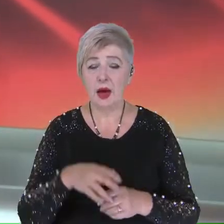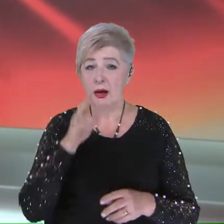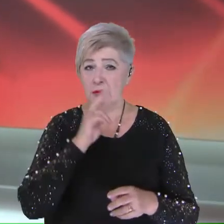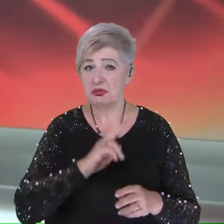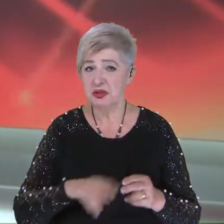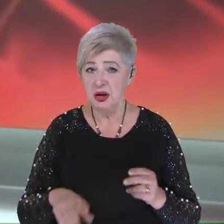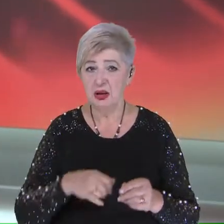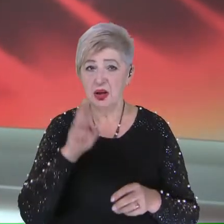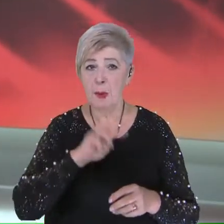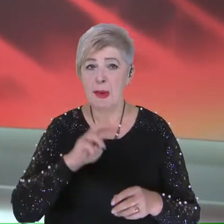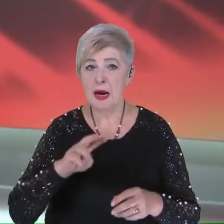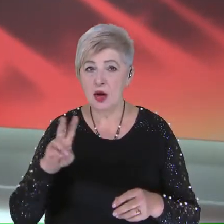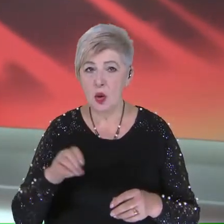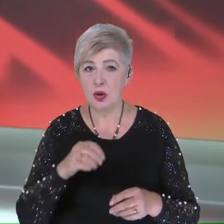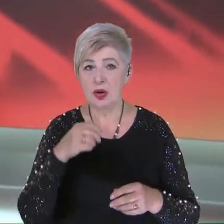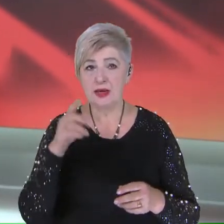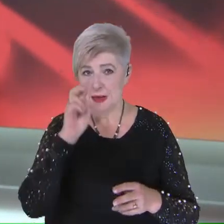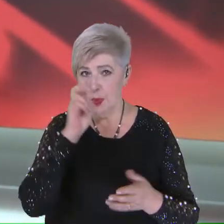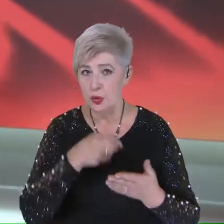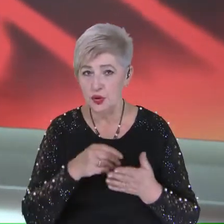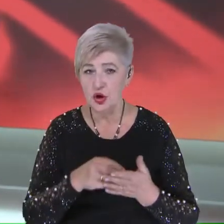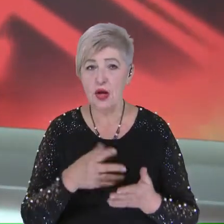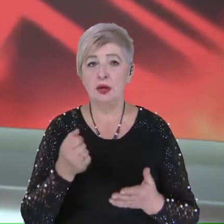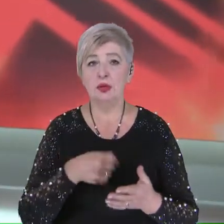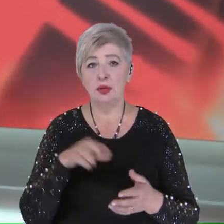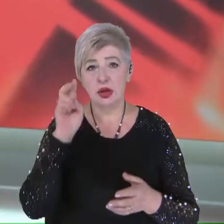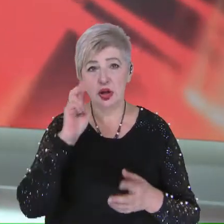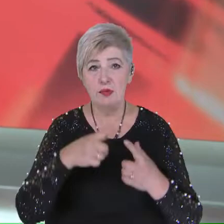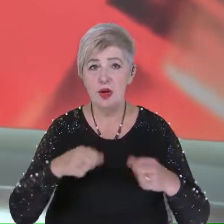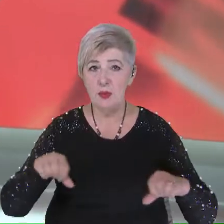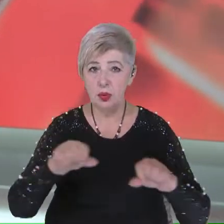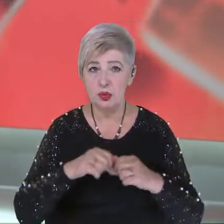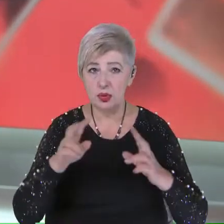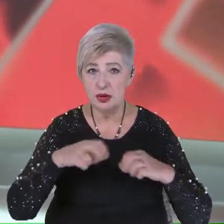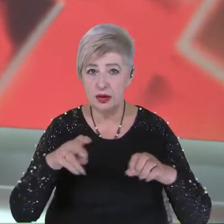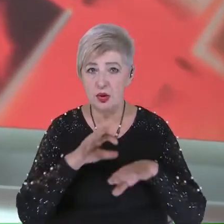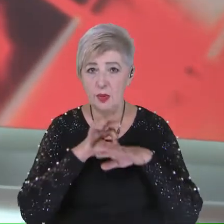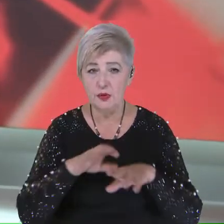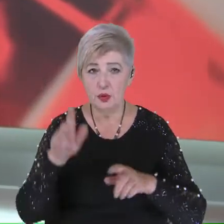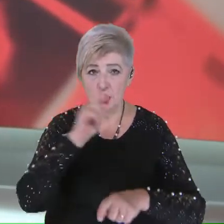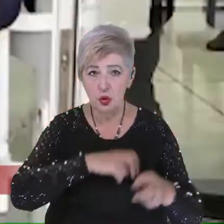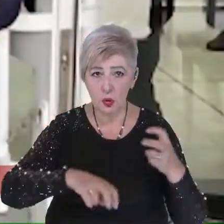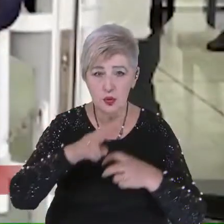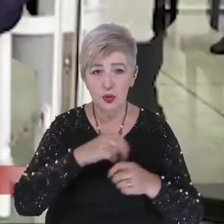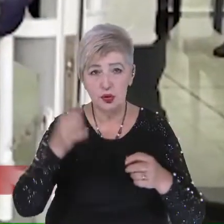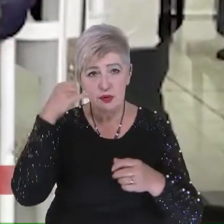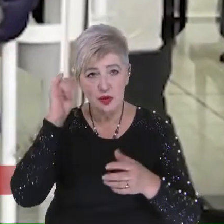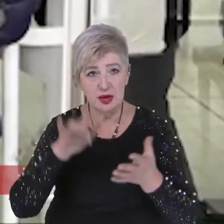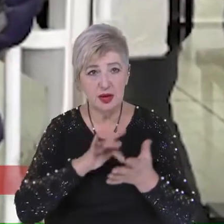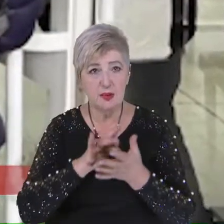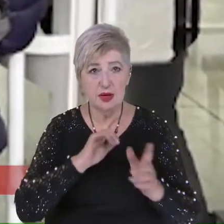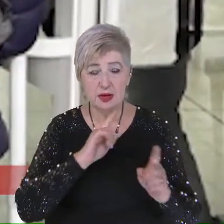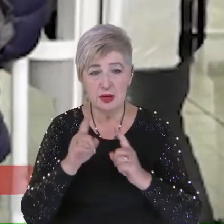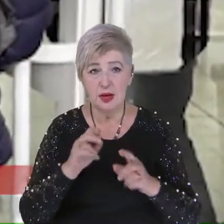Втратили мільйони з бюджету. Державне бюро розслідувань проводить обшуки у Криворізькій міськраді. Слідчі встановили,